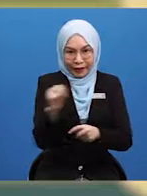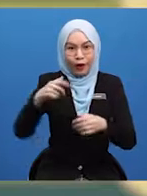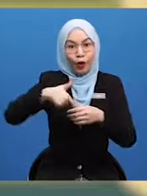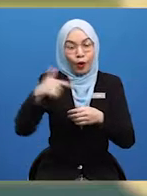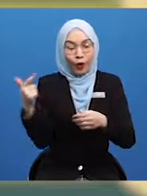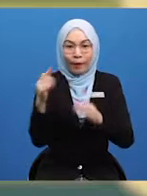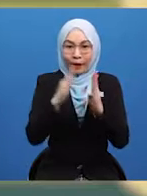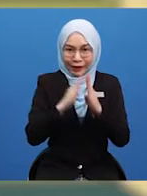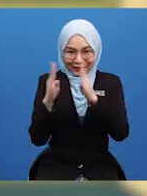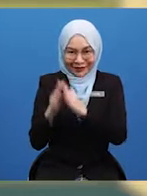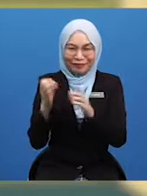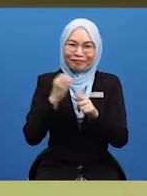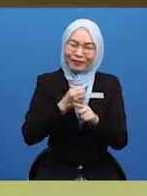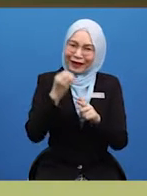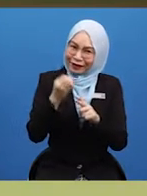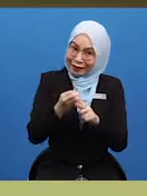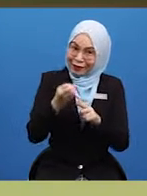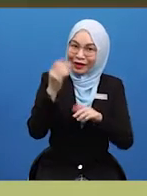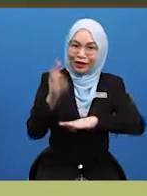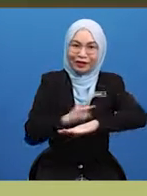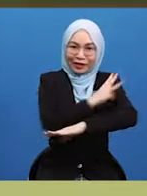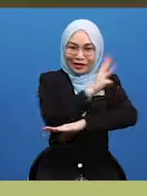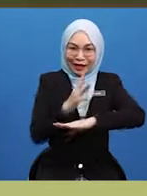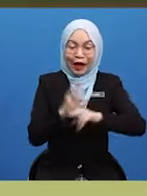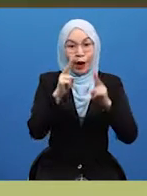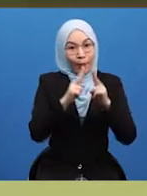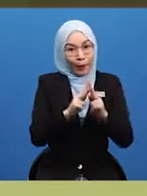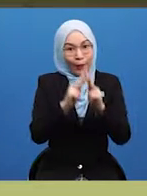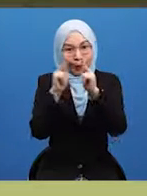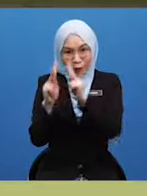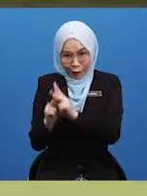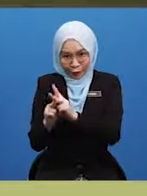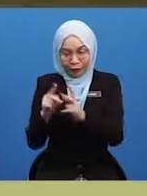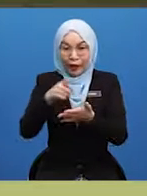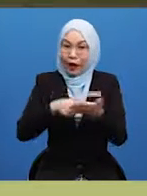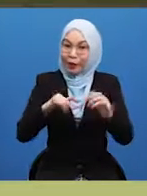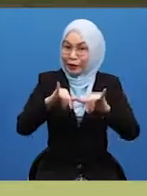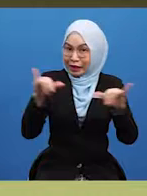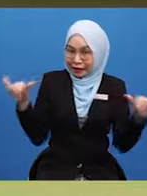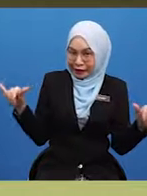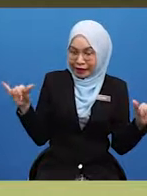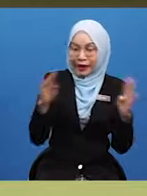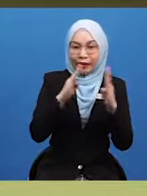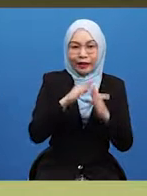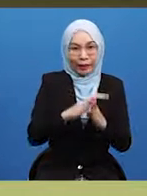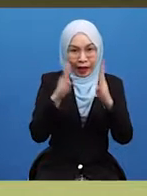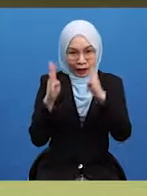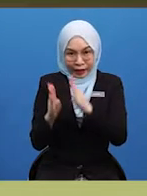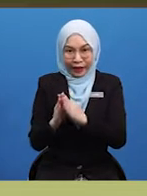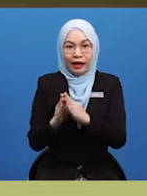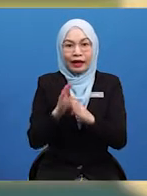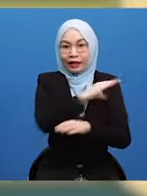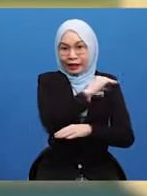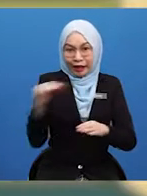atau kawasan kampung. Apakah perbezaan pertempatan bandar dan luar bandar